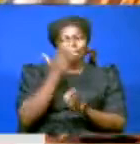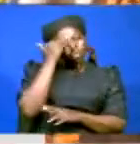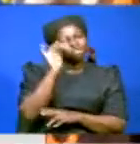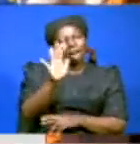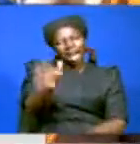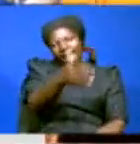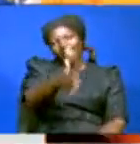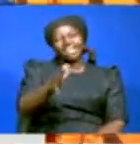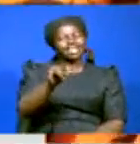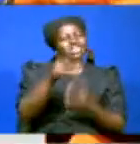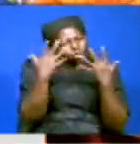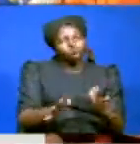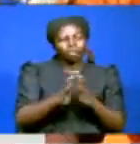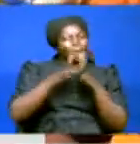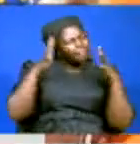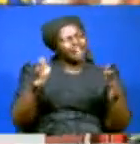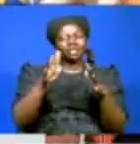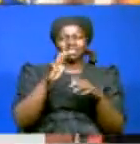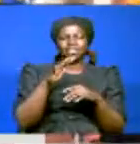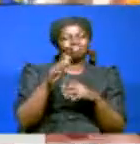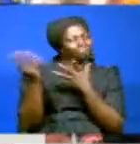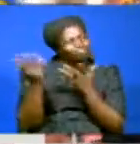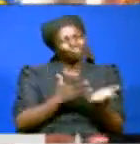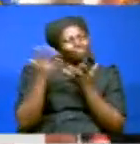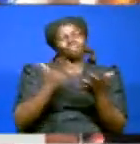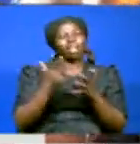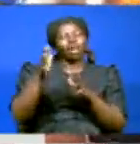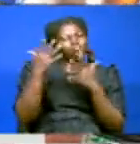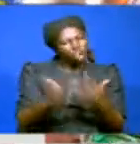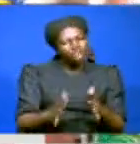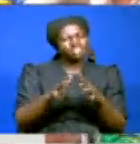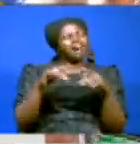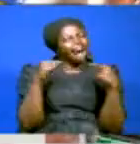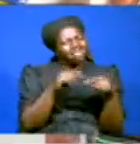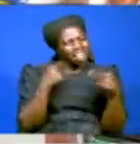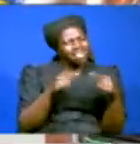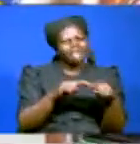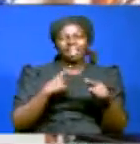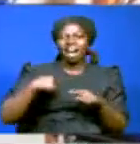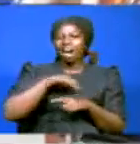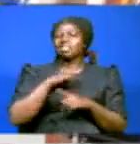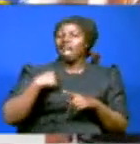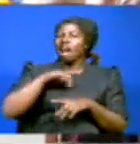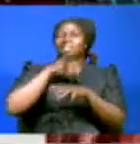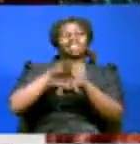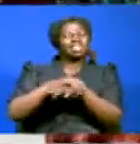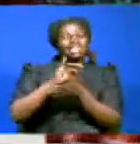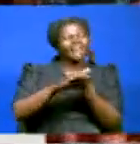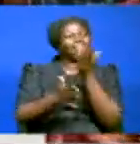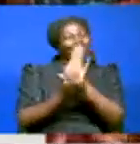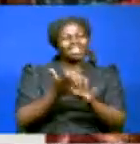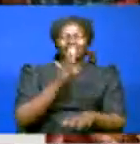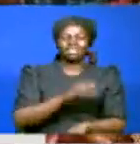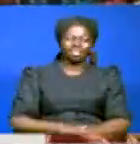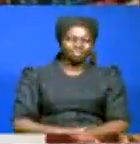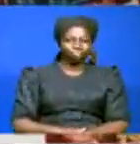ni hasara mingi tu, inatuletea hasara, inatuumiza, hakuna kitu tunapata kutoka hiyo ndofu yenu.